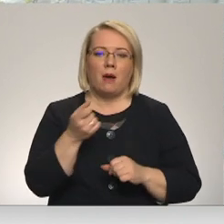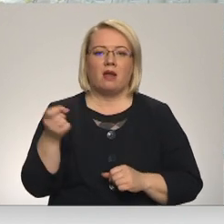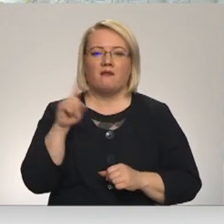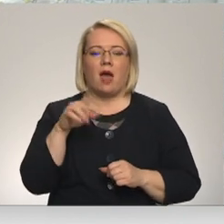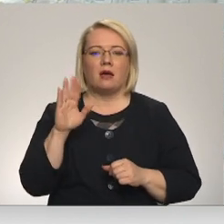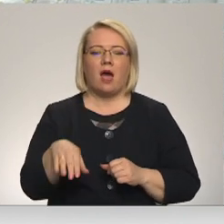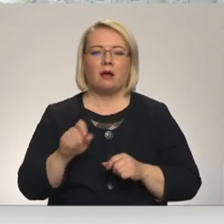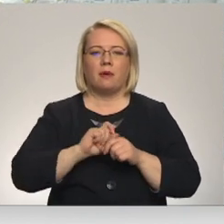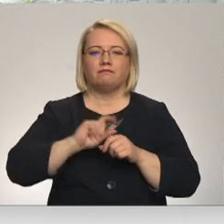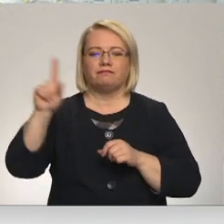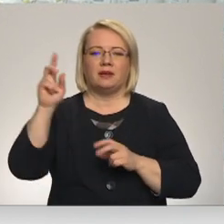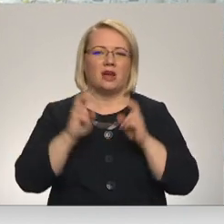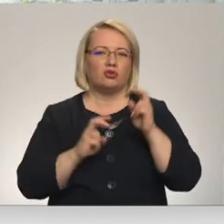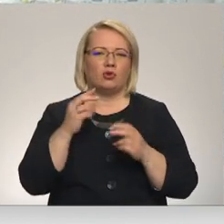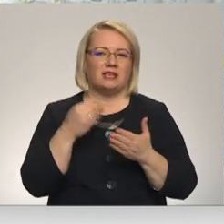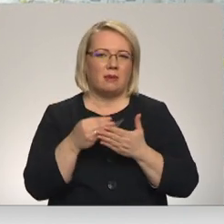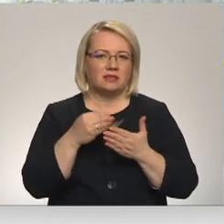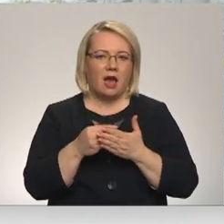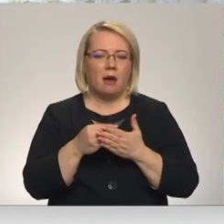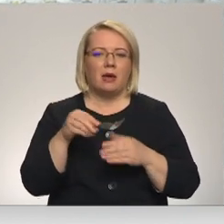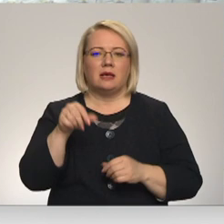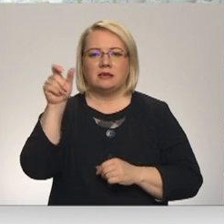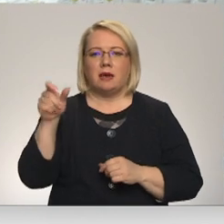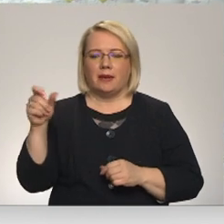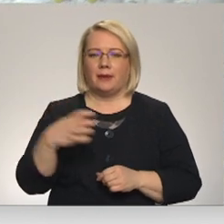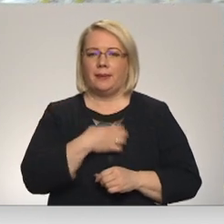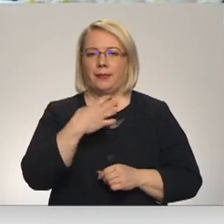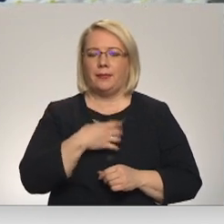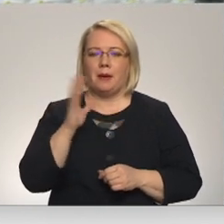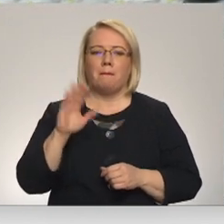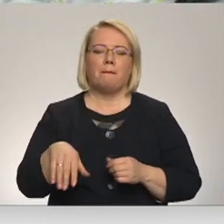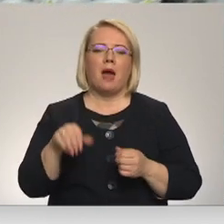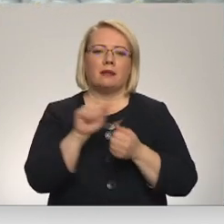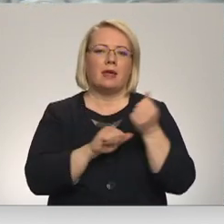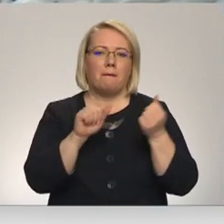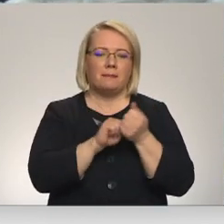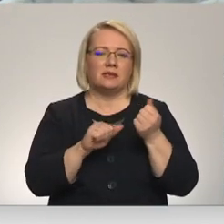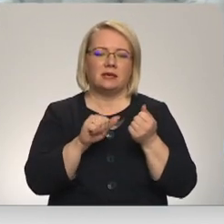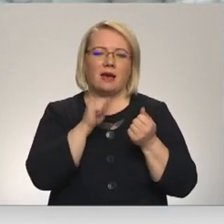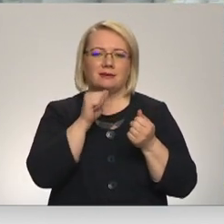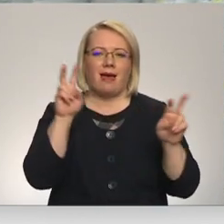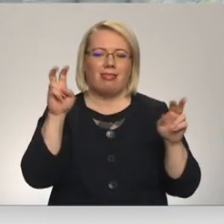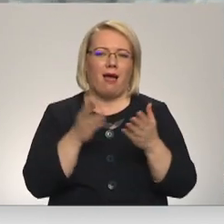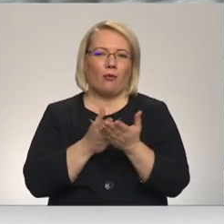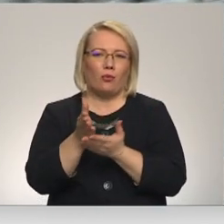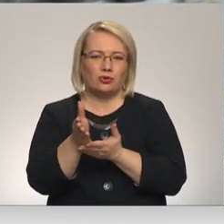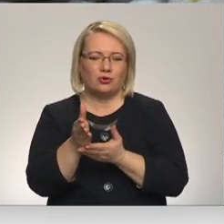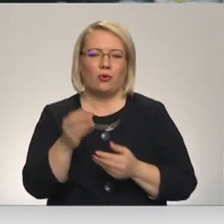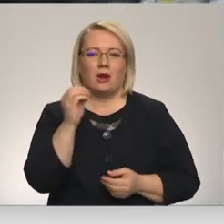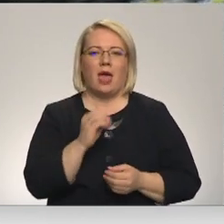augšu kāpjošajām ražošanas izmaksām zemnieki bažījās par zaļās lauksaimniecības kursu, ko Eiropā plānots